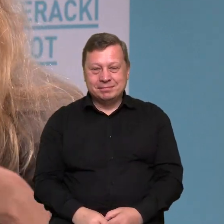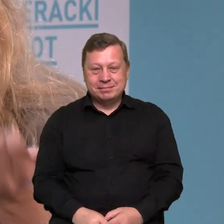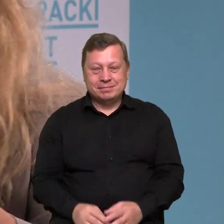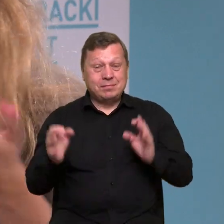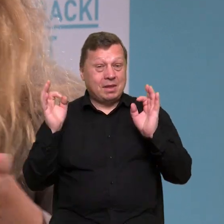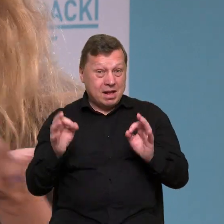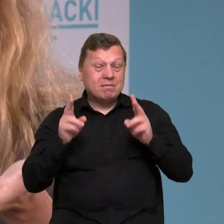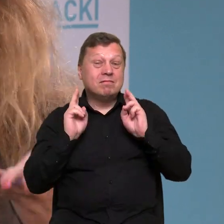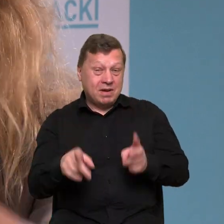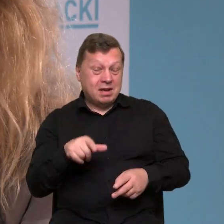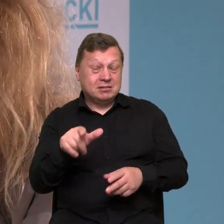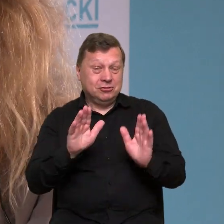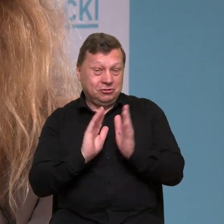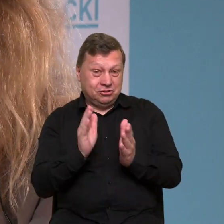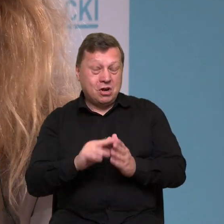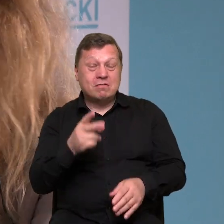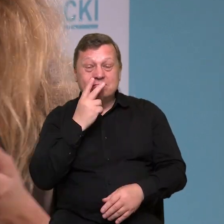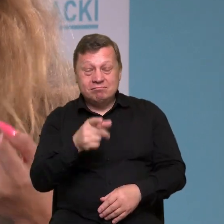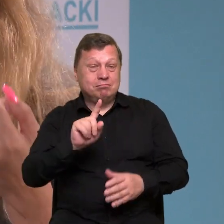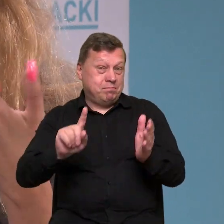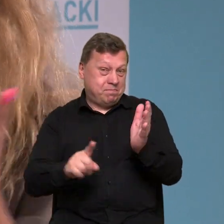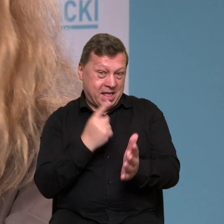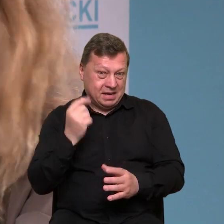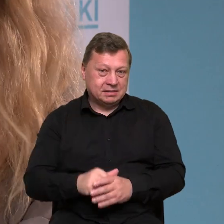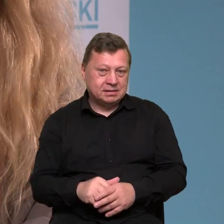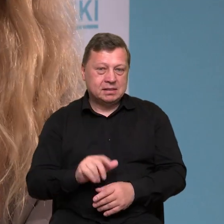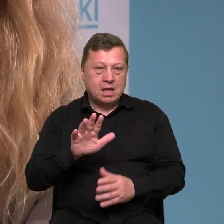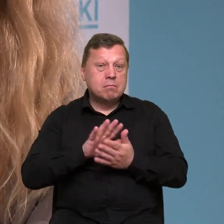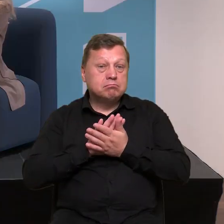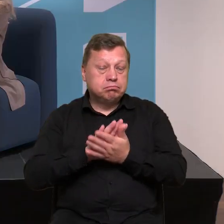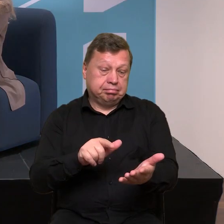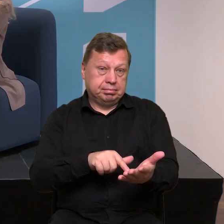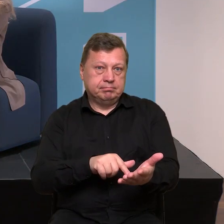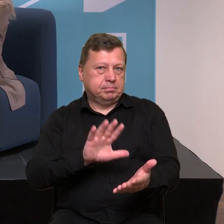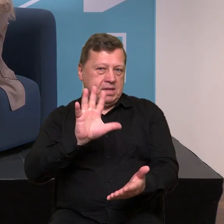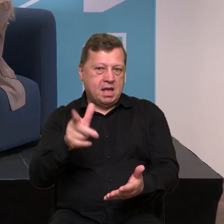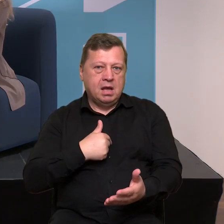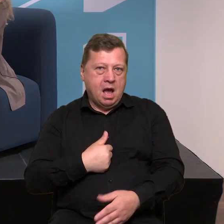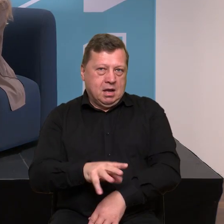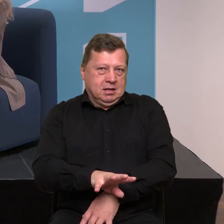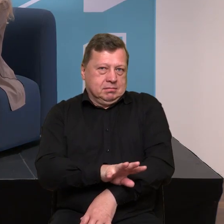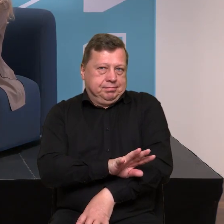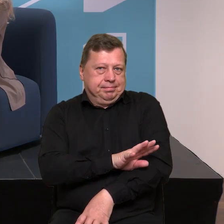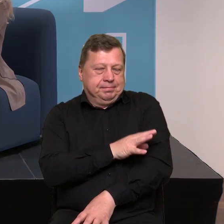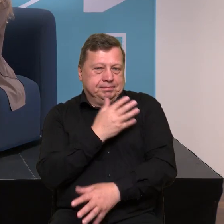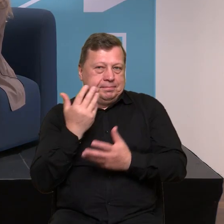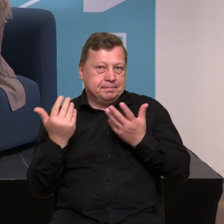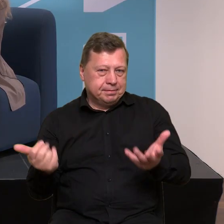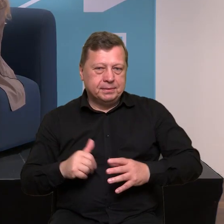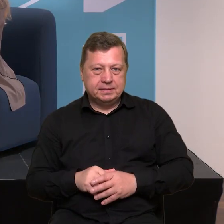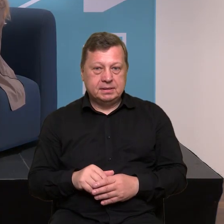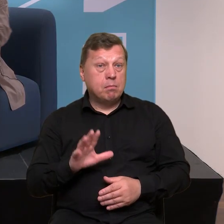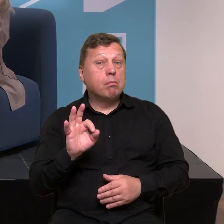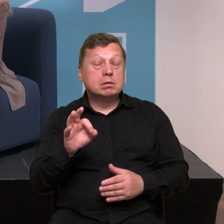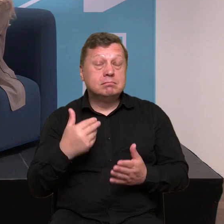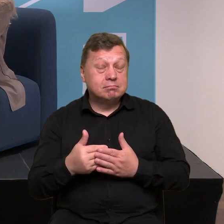teraz faktycznie widziałam tę książkę pierwszy raz i uważam, że pięknie jest wydana. Jestem bardzo poruszona, bo to jest